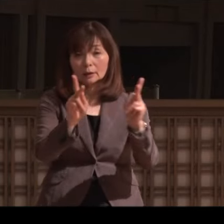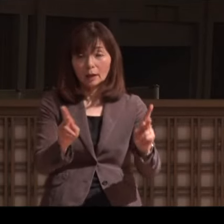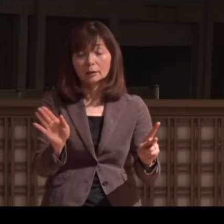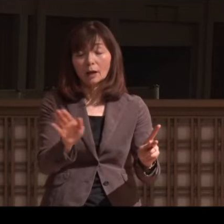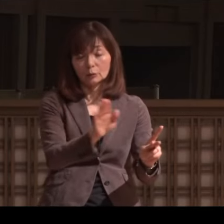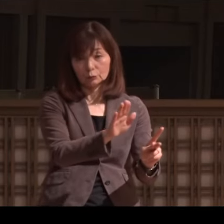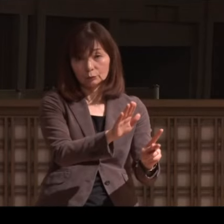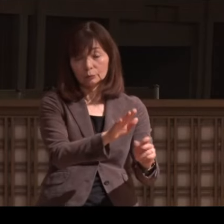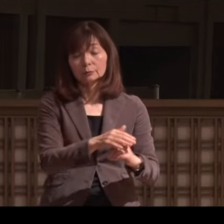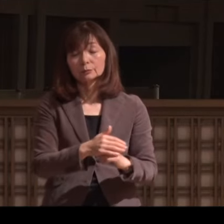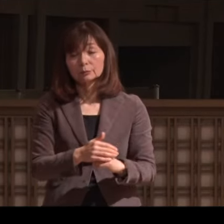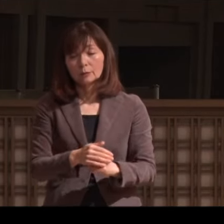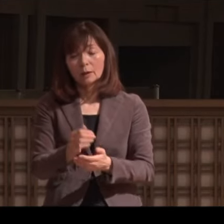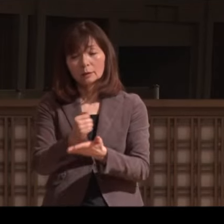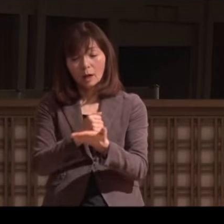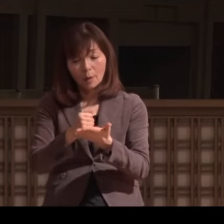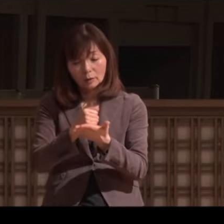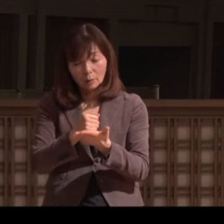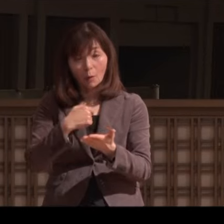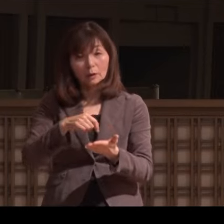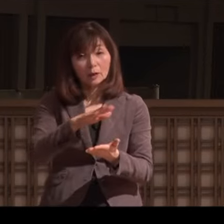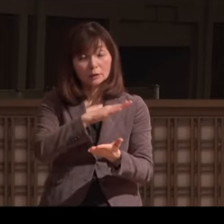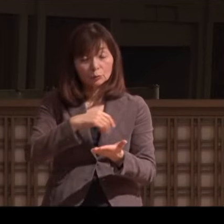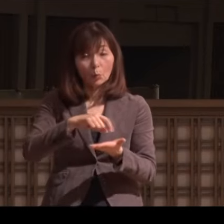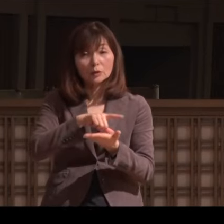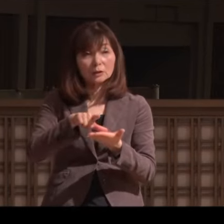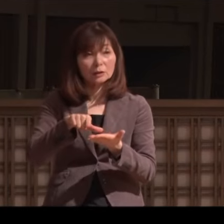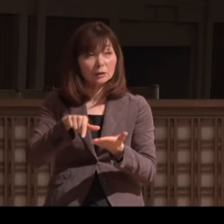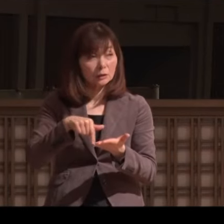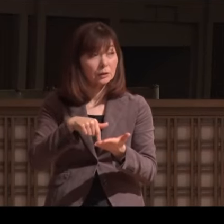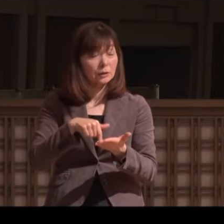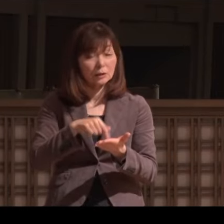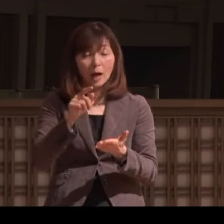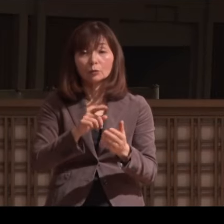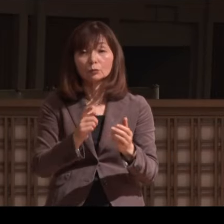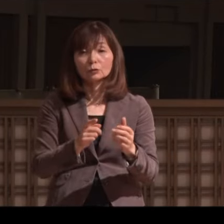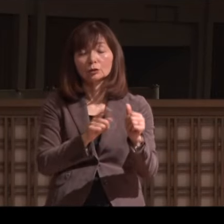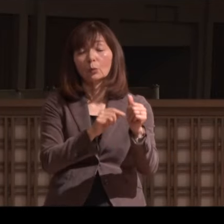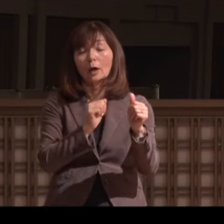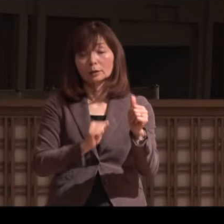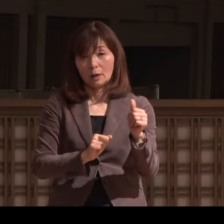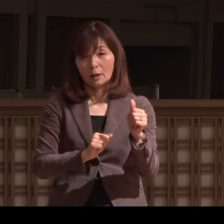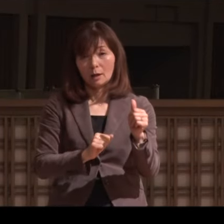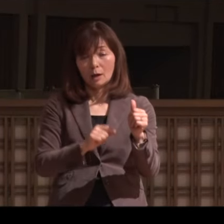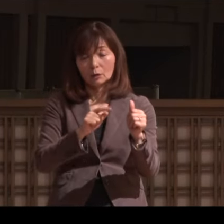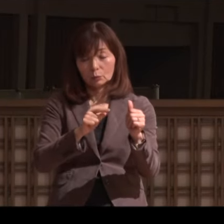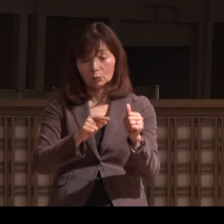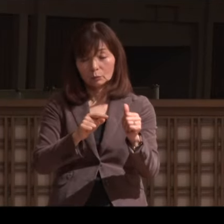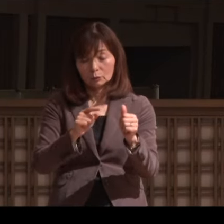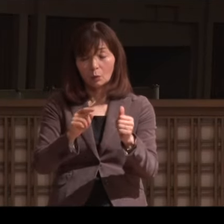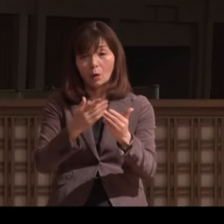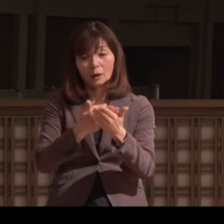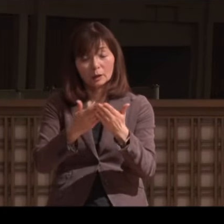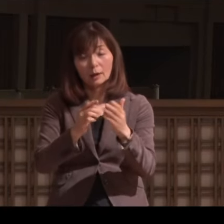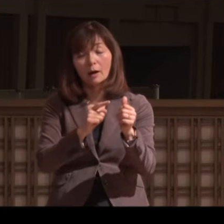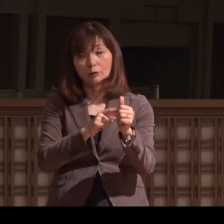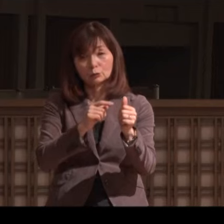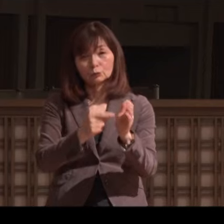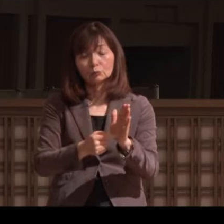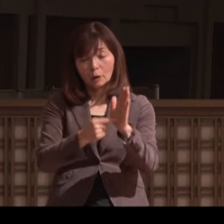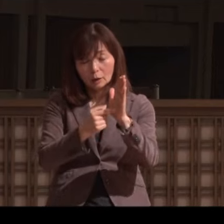がたまたま私どの地域にある画伯がおられましてその方が生誕100年を迎えるということだったもんですから